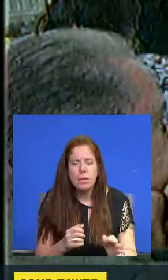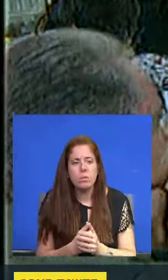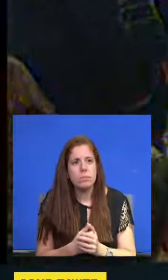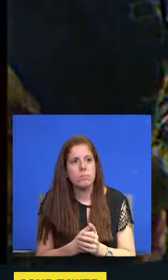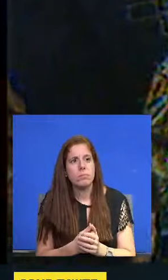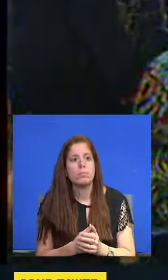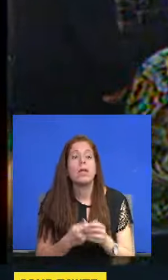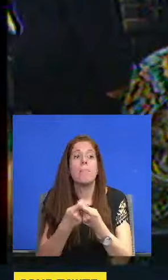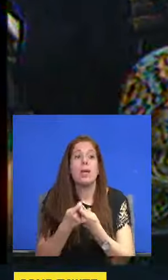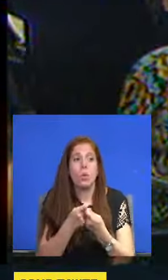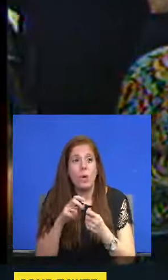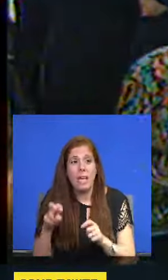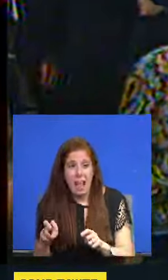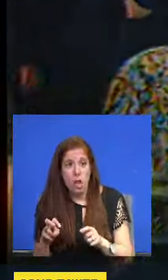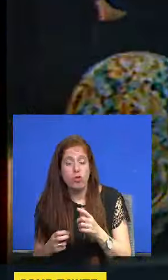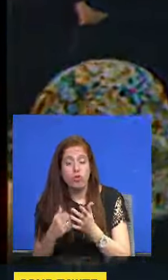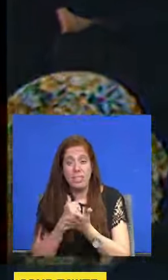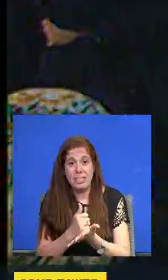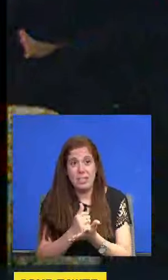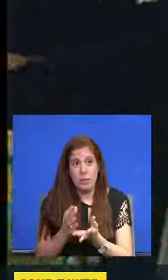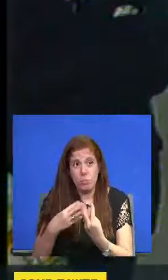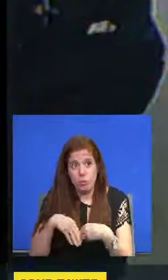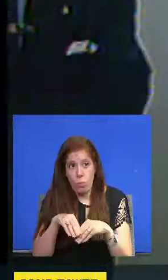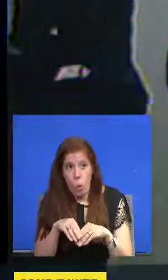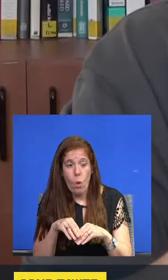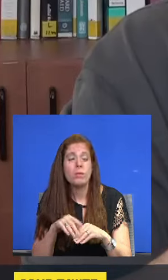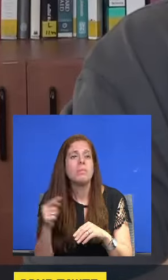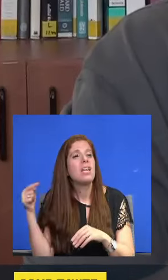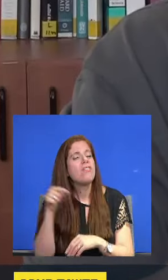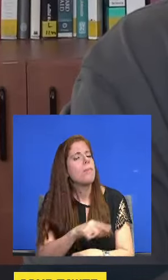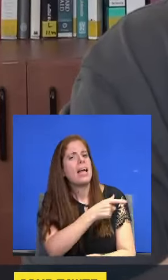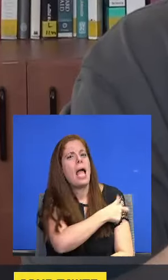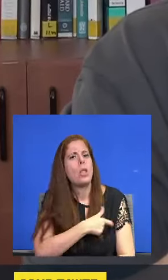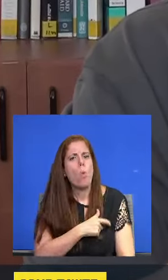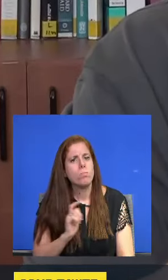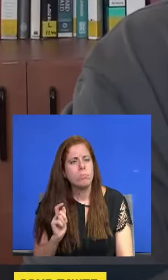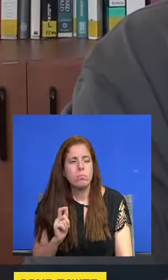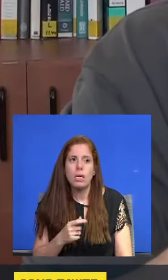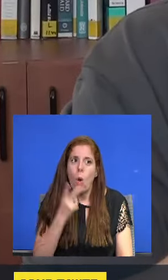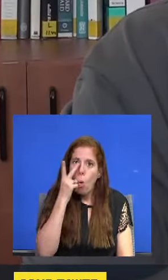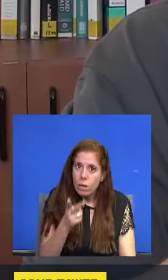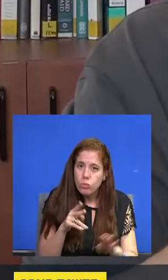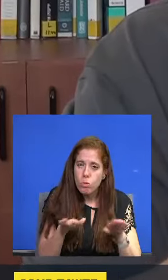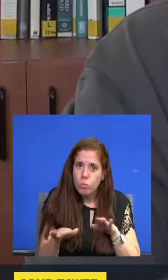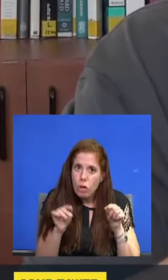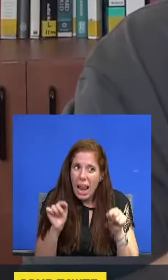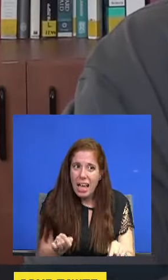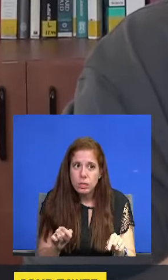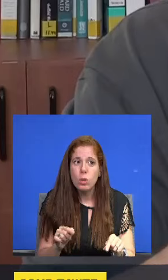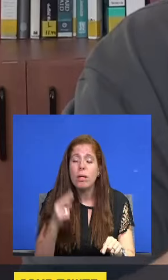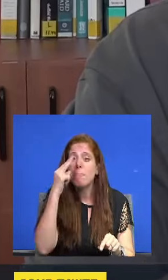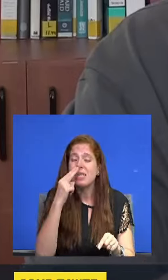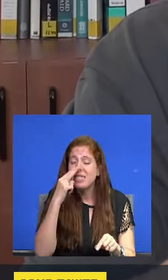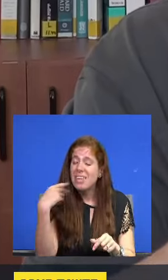שייצג את משפחות ההרוגים בפני ועדת אור, מתכוונים להגיע עד האום. אנחנו רואים שהממשלה הזו, היא מנסה